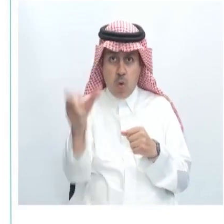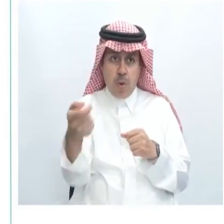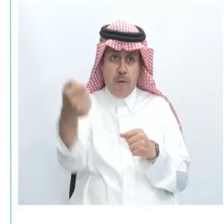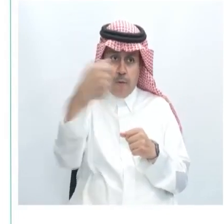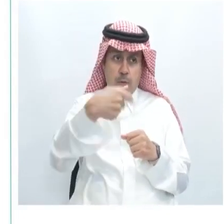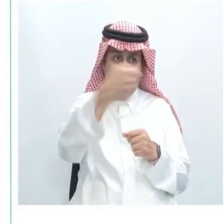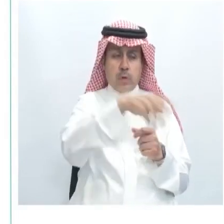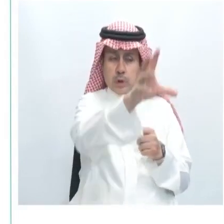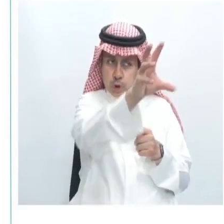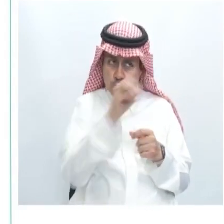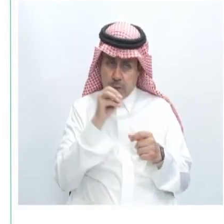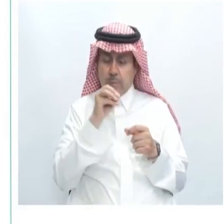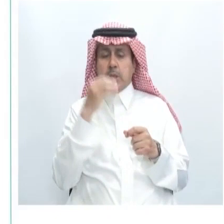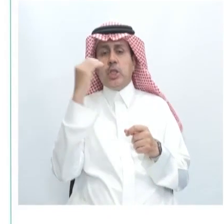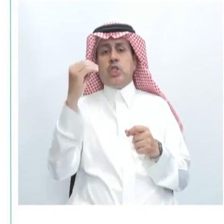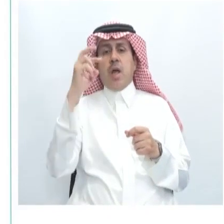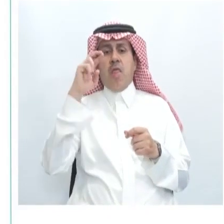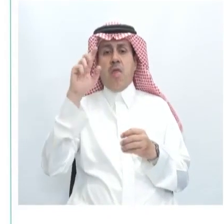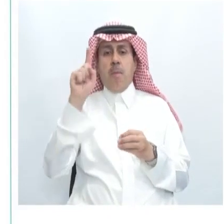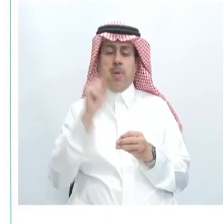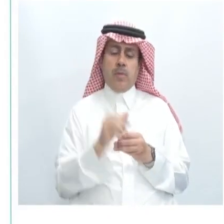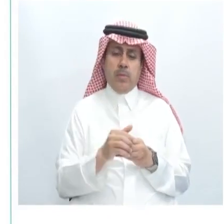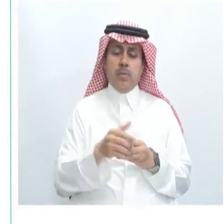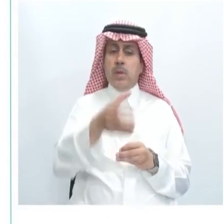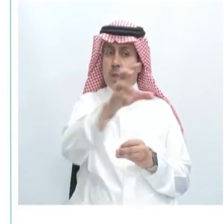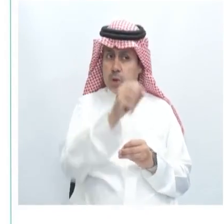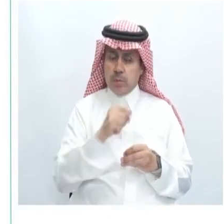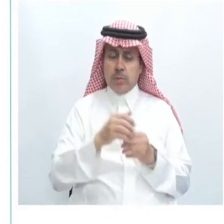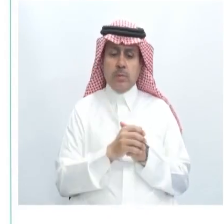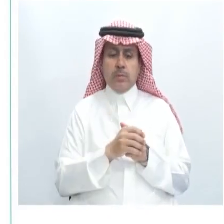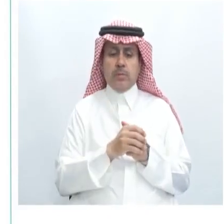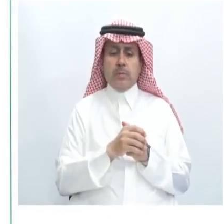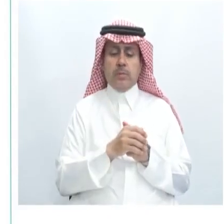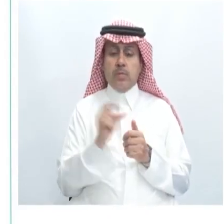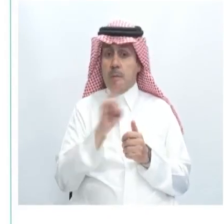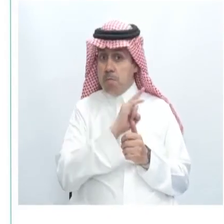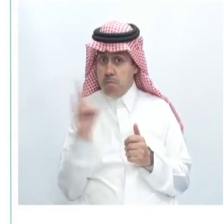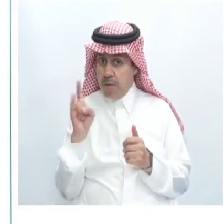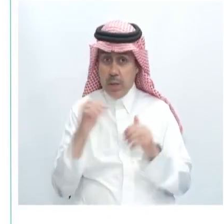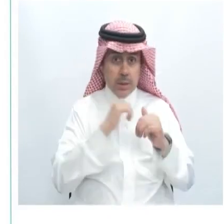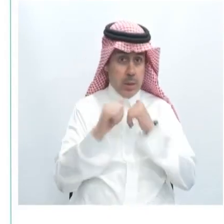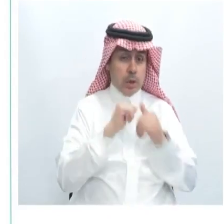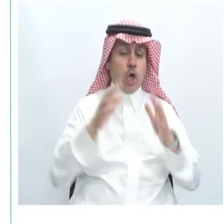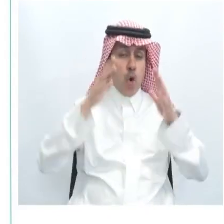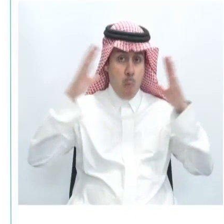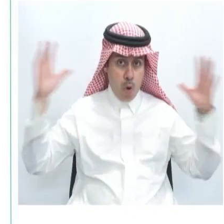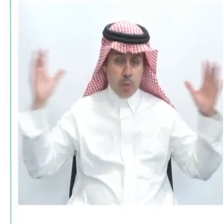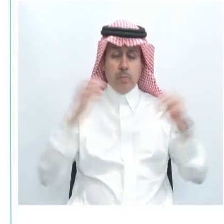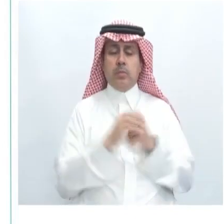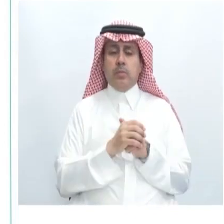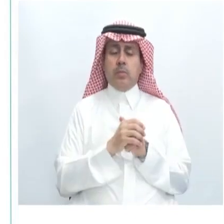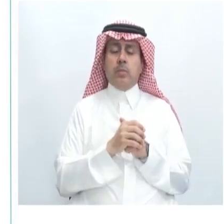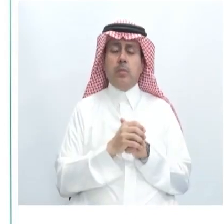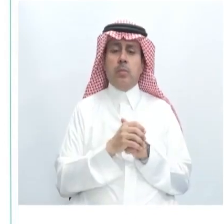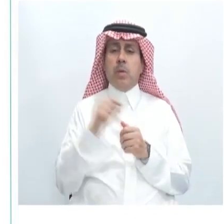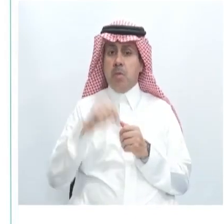فعاليات او امر ما لكي يجذب العميل نحو الشراء اذا لا توجد استراتيجيات كبيره او استراتيجيات